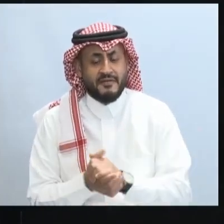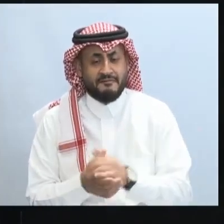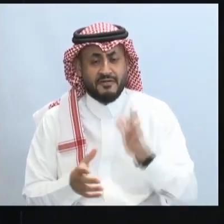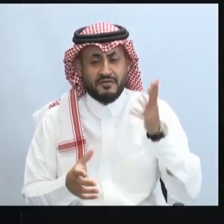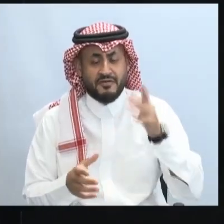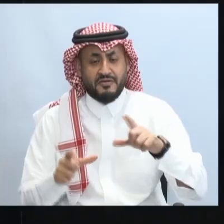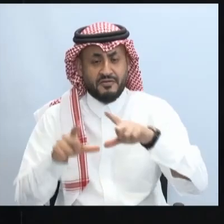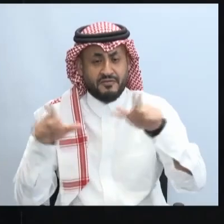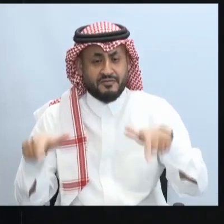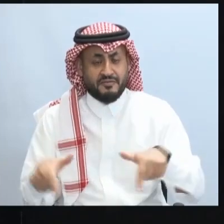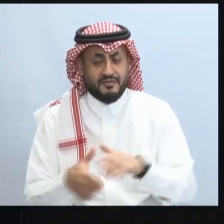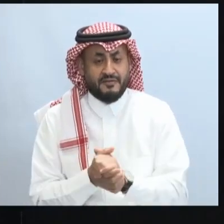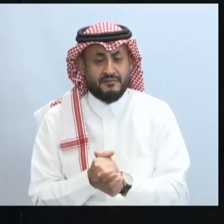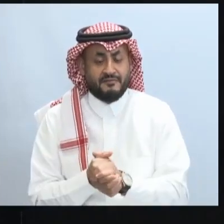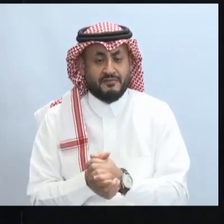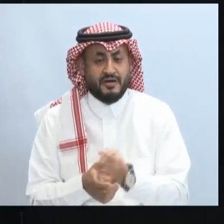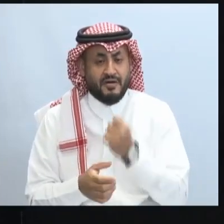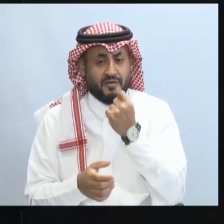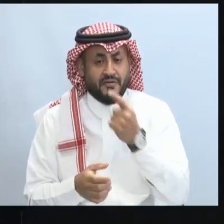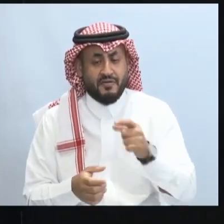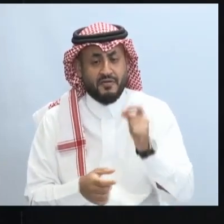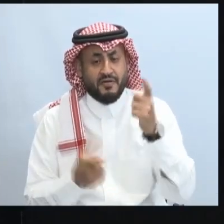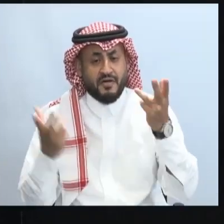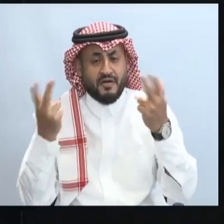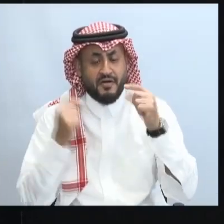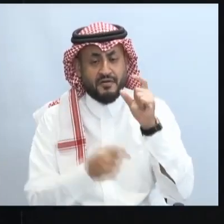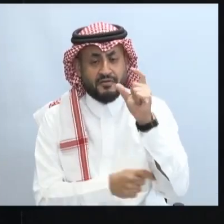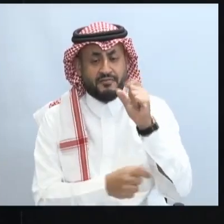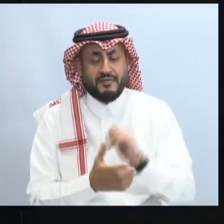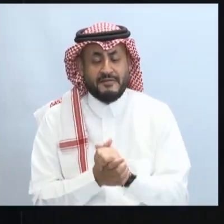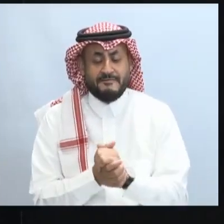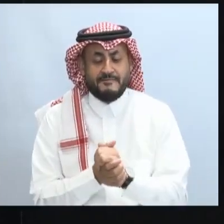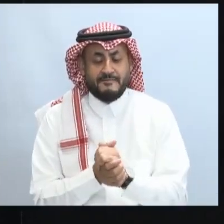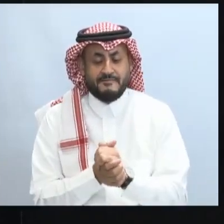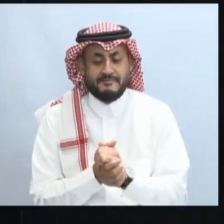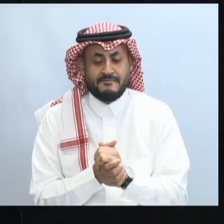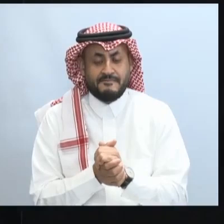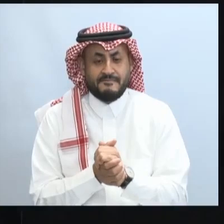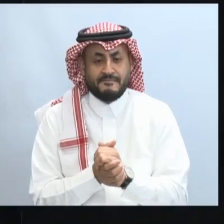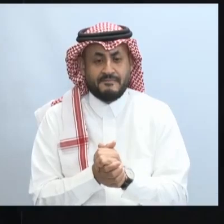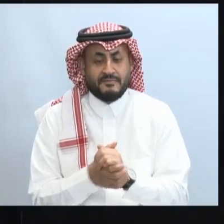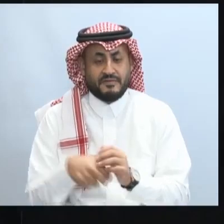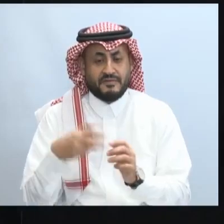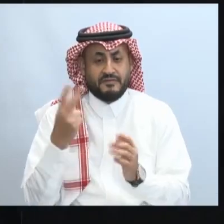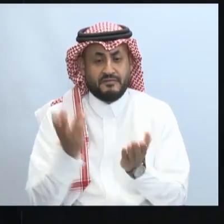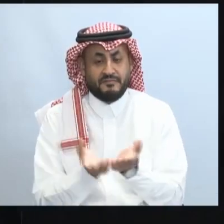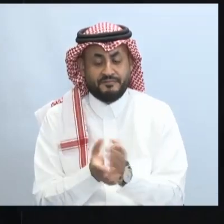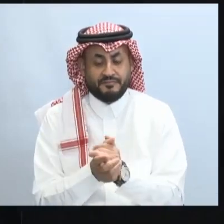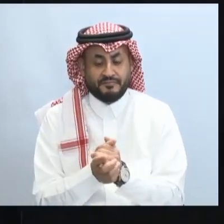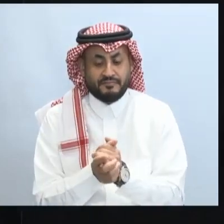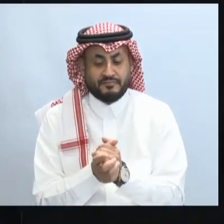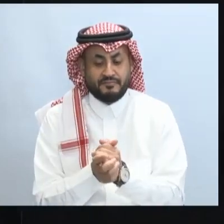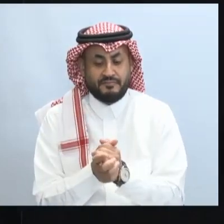درس جديد من دروس ماده القران الكريم والدراسات الاسلاميه للصف الثاني الابتدائي